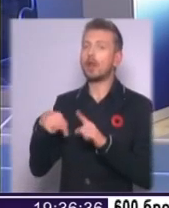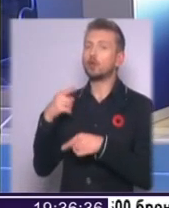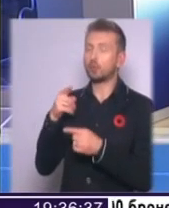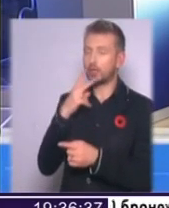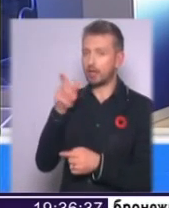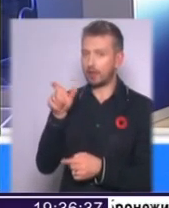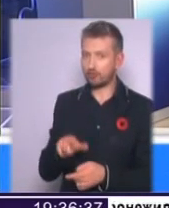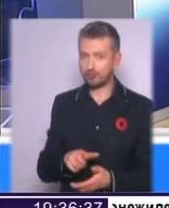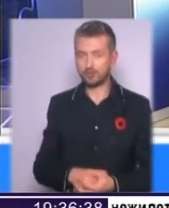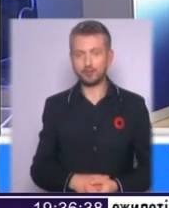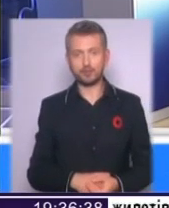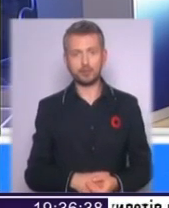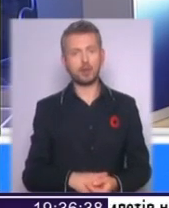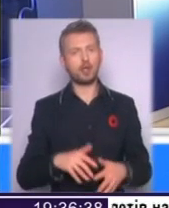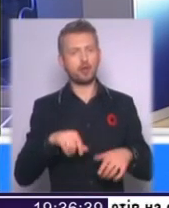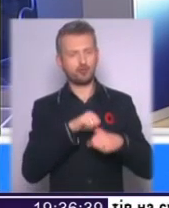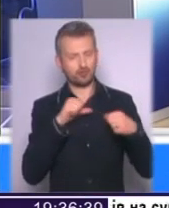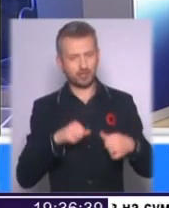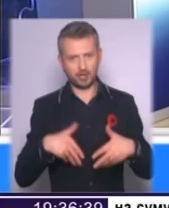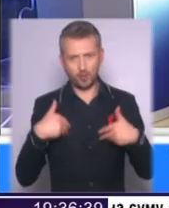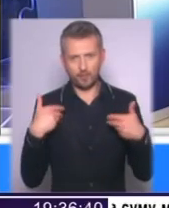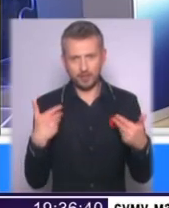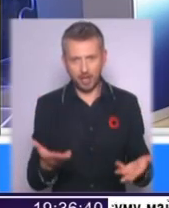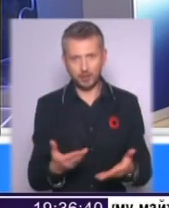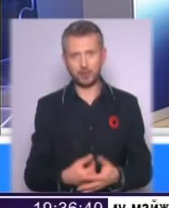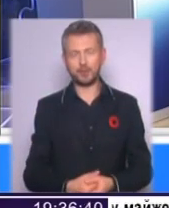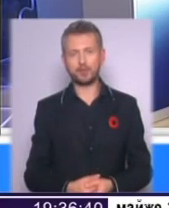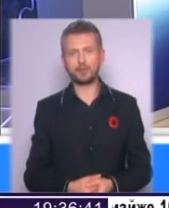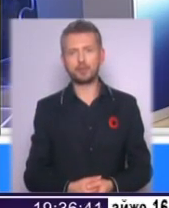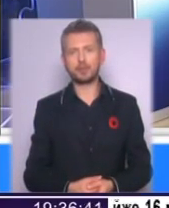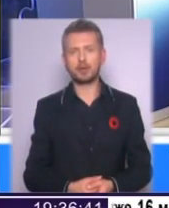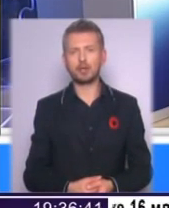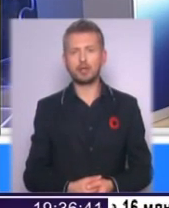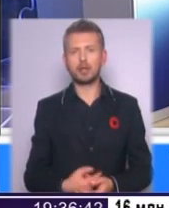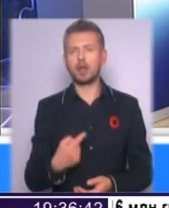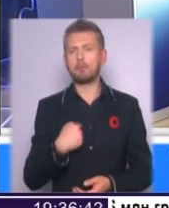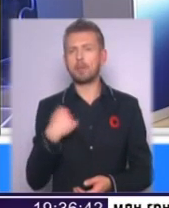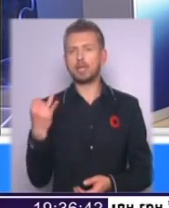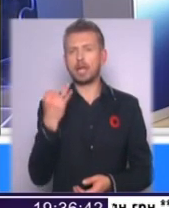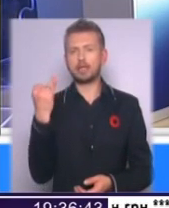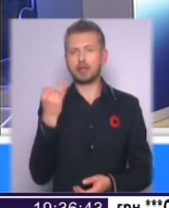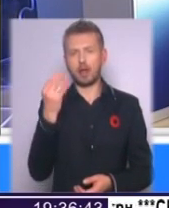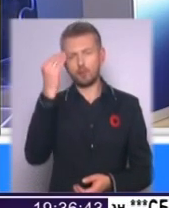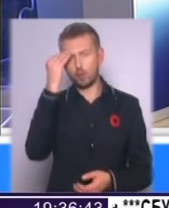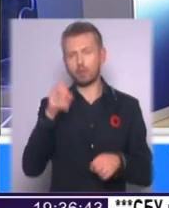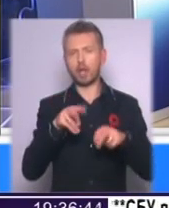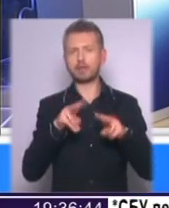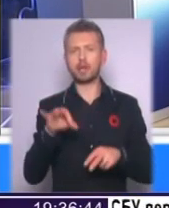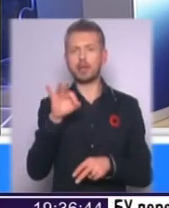ласка, говоріть. Щиро вітаю. Вітаємо вас. Прошу, будь ласка. Мене цікавить думка експерта щодо